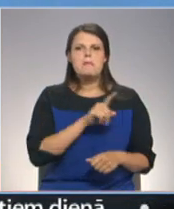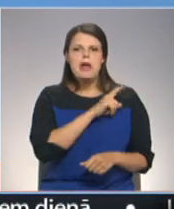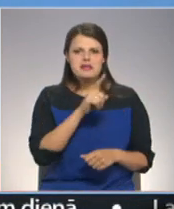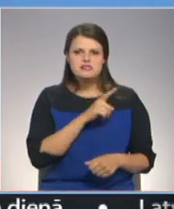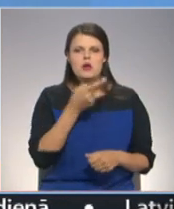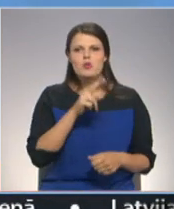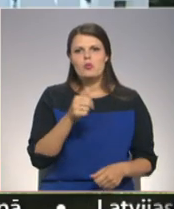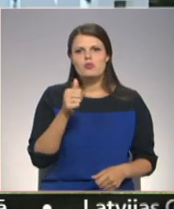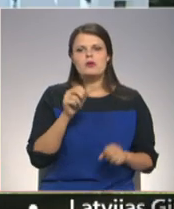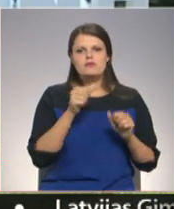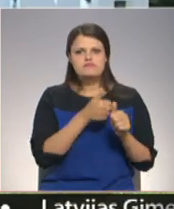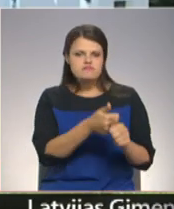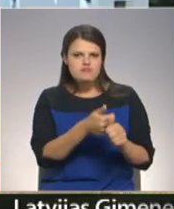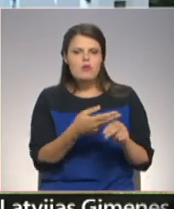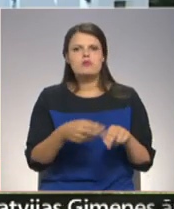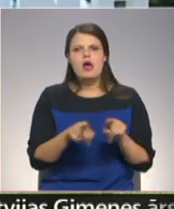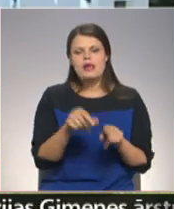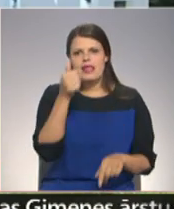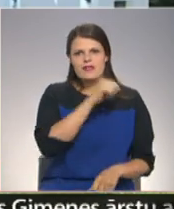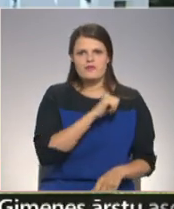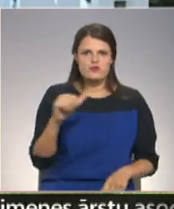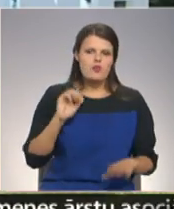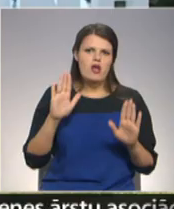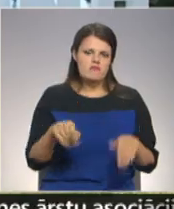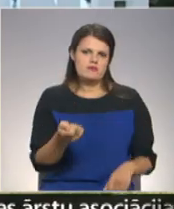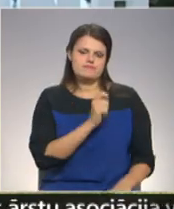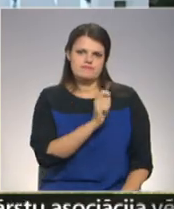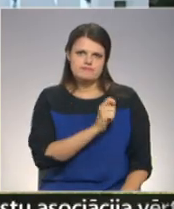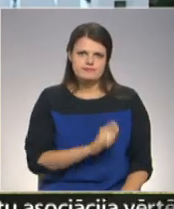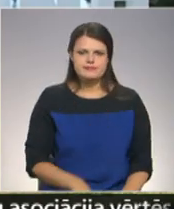gan arī individuāli. Ilze Kišķenko, Andrejs Mažāns, Latgales reģionālā televīzija.